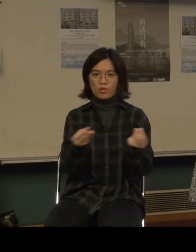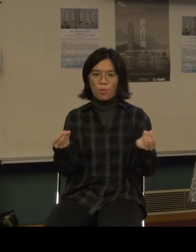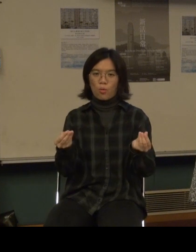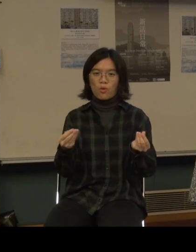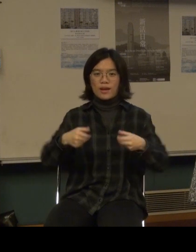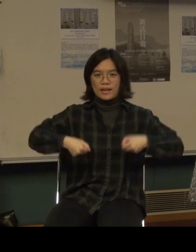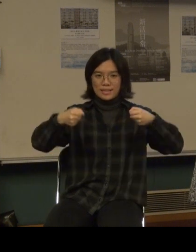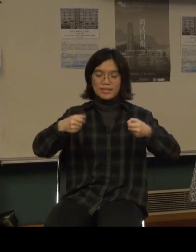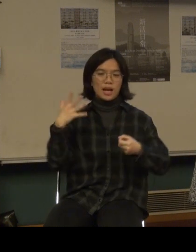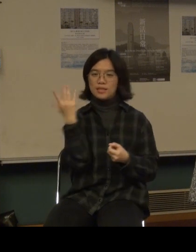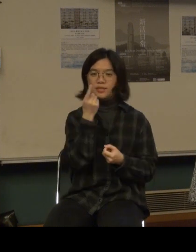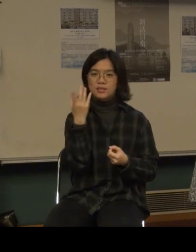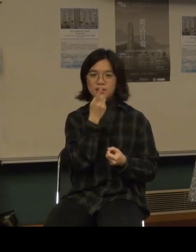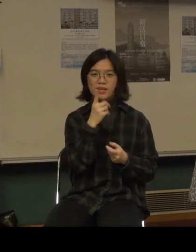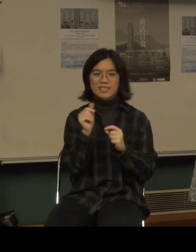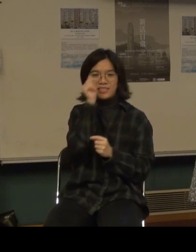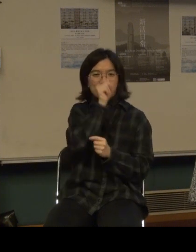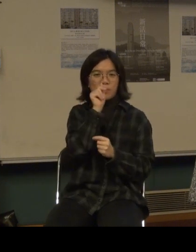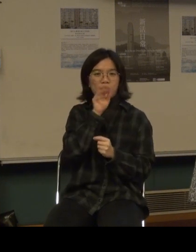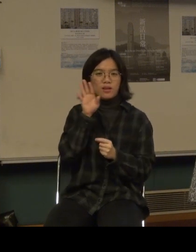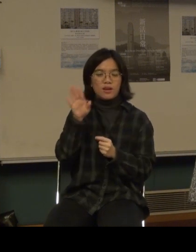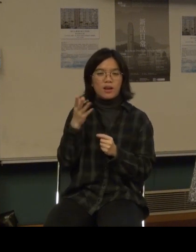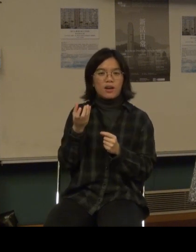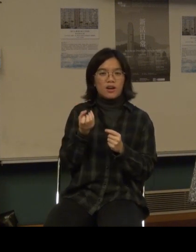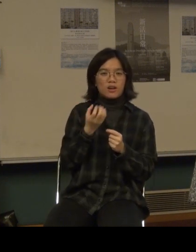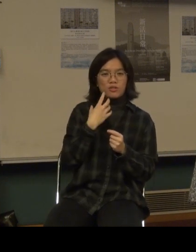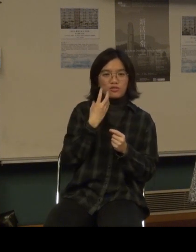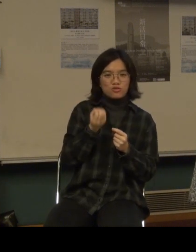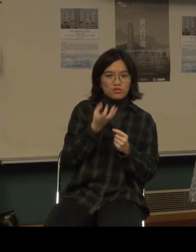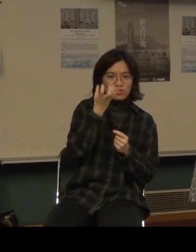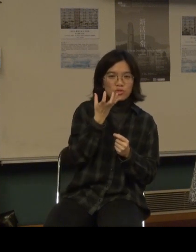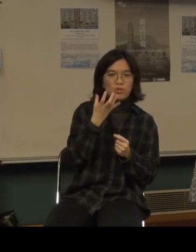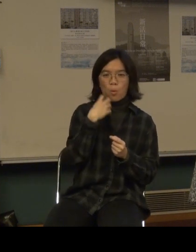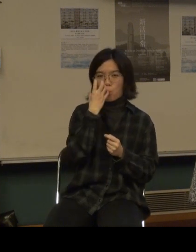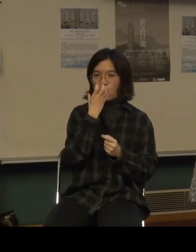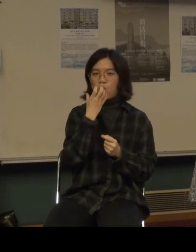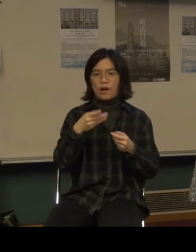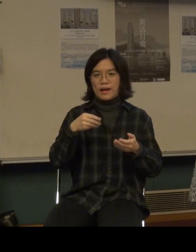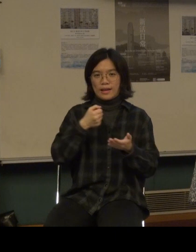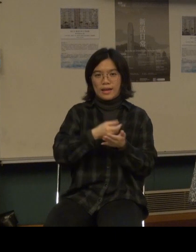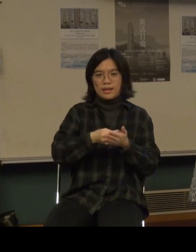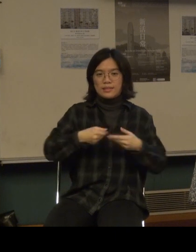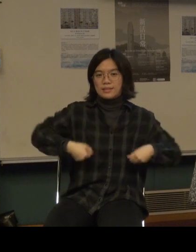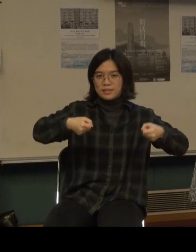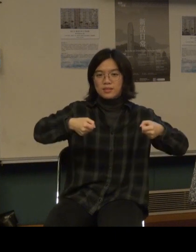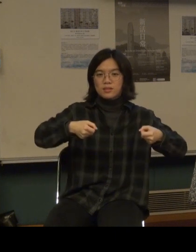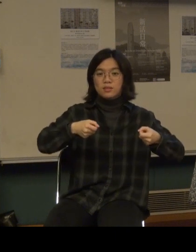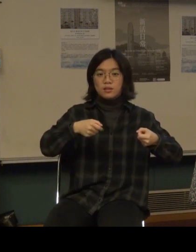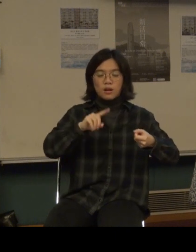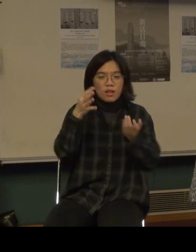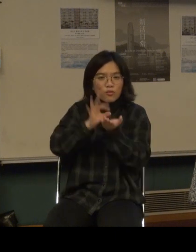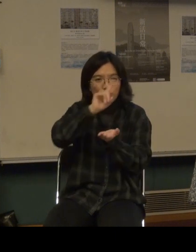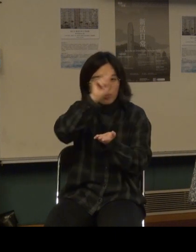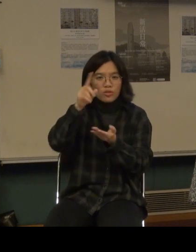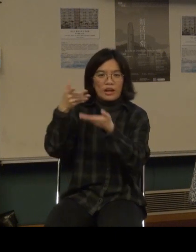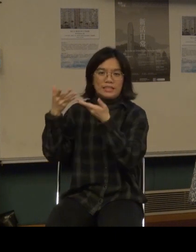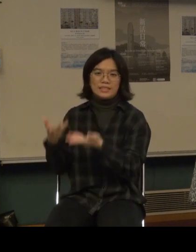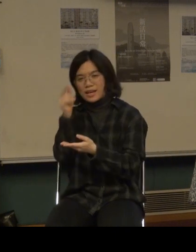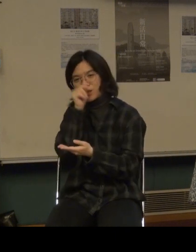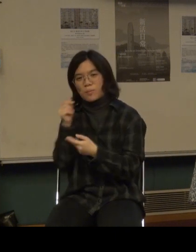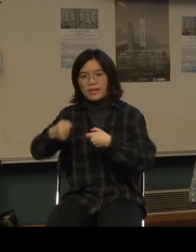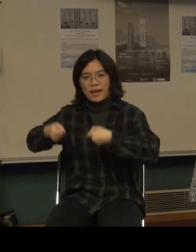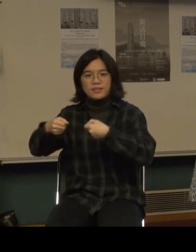街市。油麻地嘅蔬果街市其實個位置就係而家嘅油麻地街市個位置。咁亦